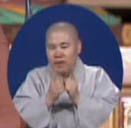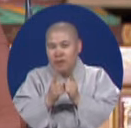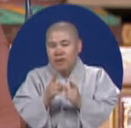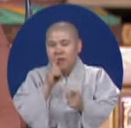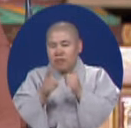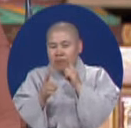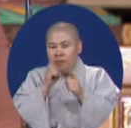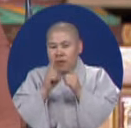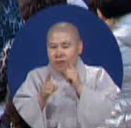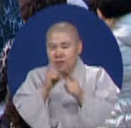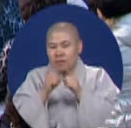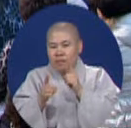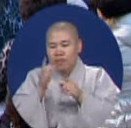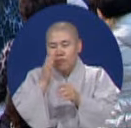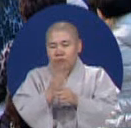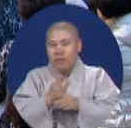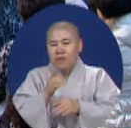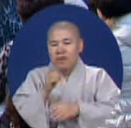말씀하는 한 말씀 끝에